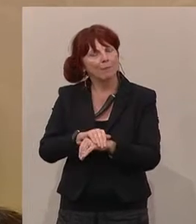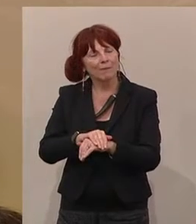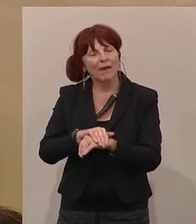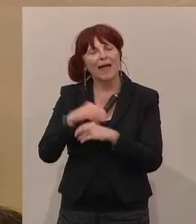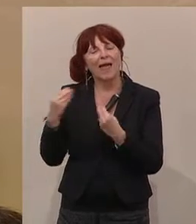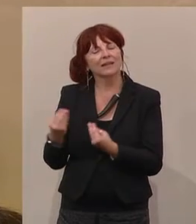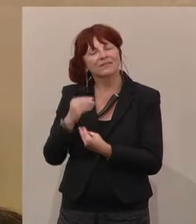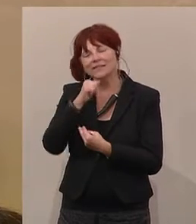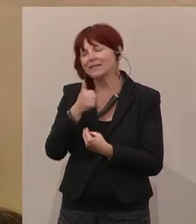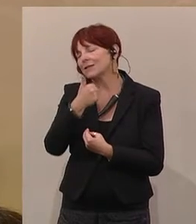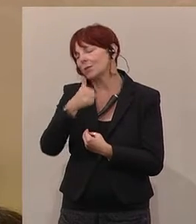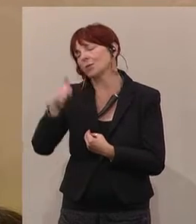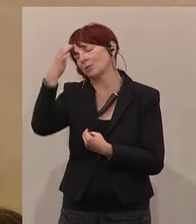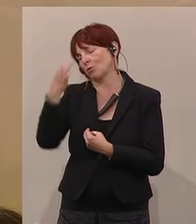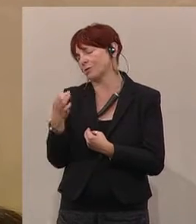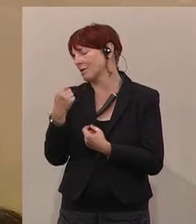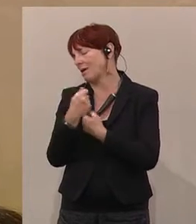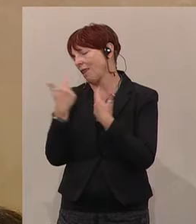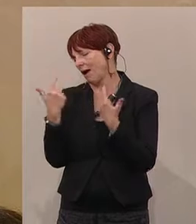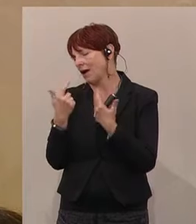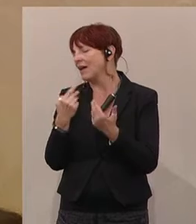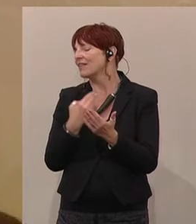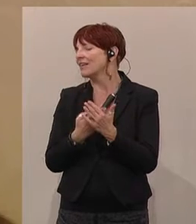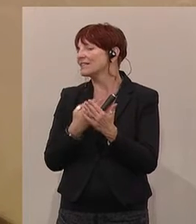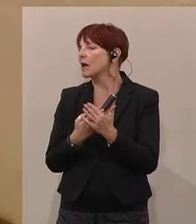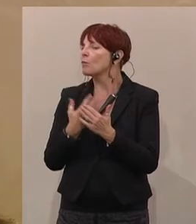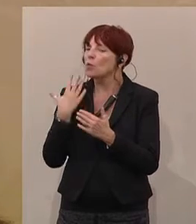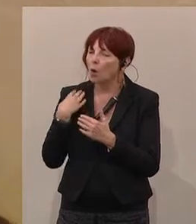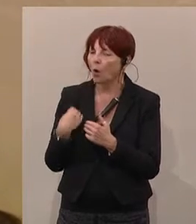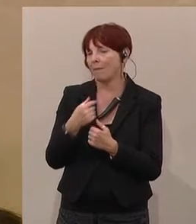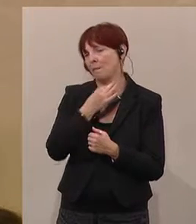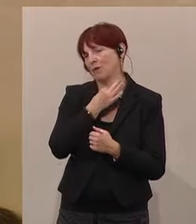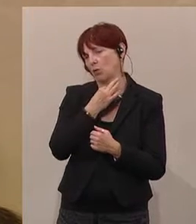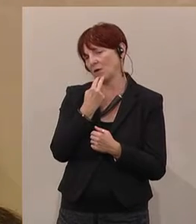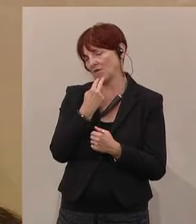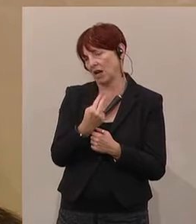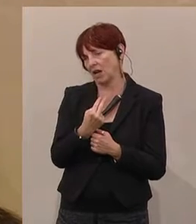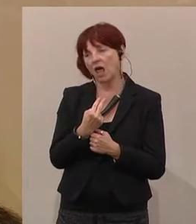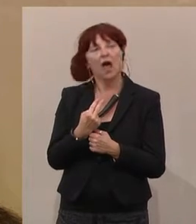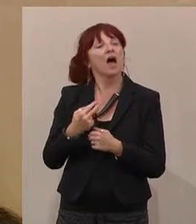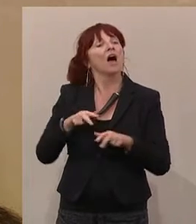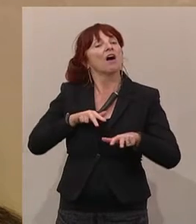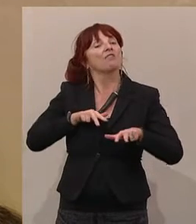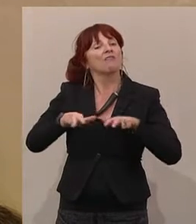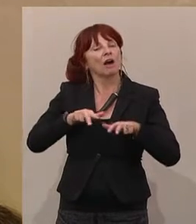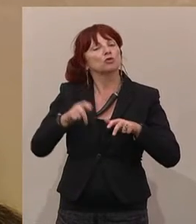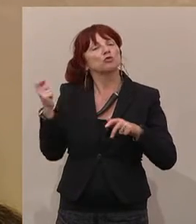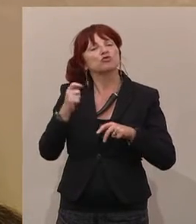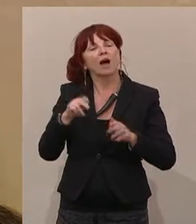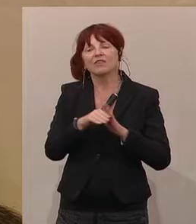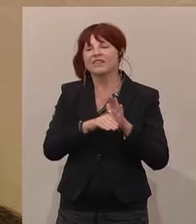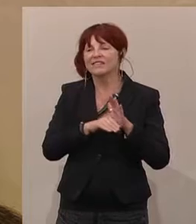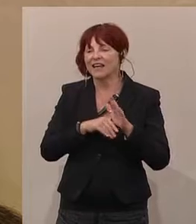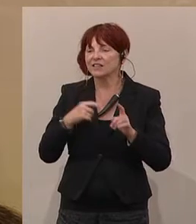100% klar ist und deswegen ist es wichtig, es hier nochmal zu betonen. Es ist ja im Verwaltungsstrafgesetz und im allgemeinen Verwaltungsverfahrensgesetz so, dass die Stellung